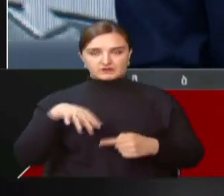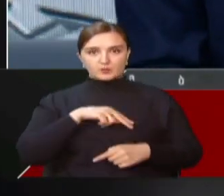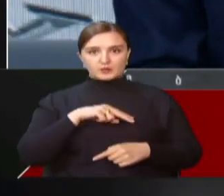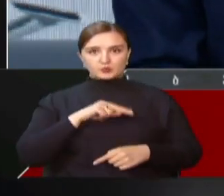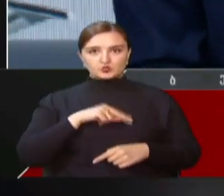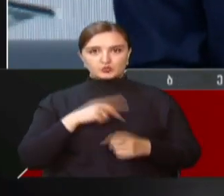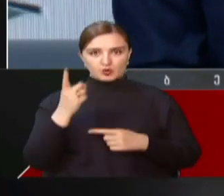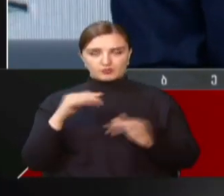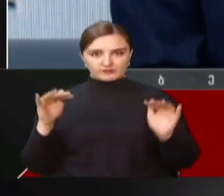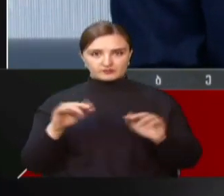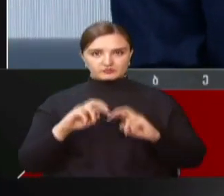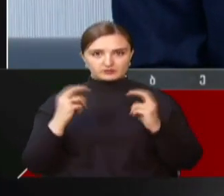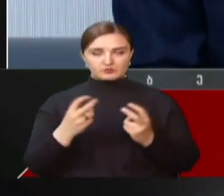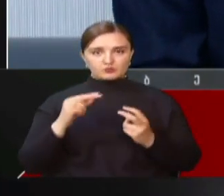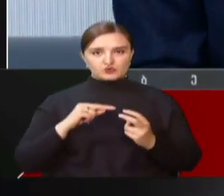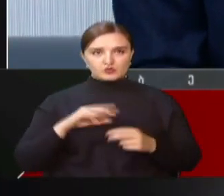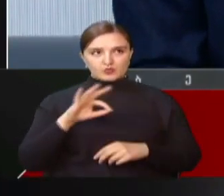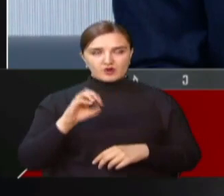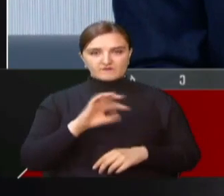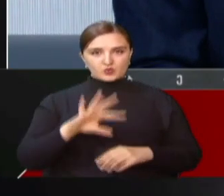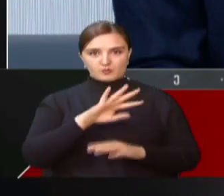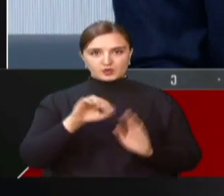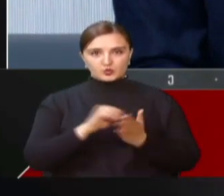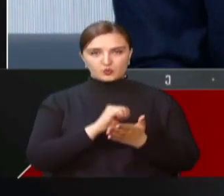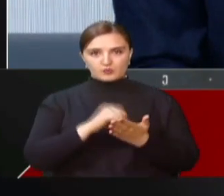პარლამენტში მუშაობა ევროკომისიის რეკომენდაციებს?